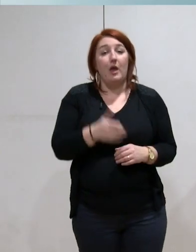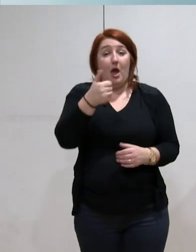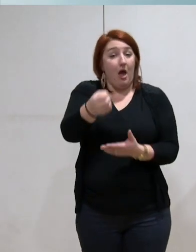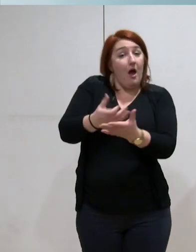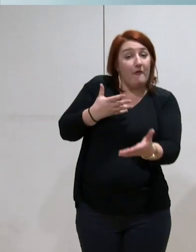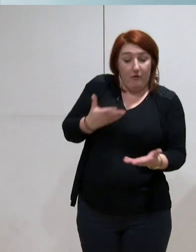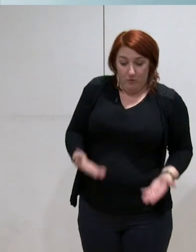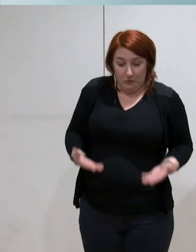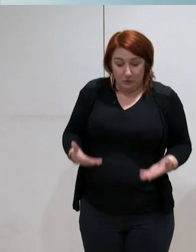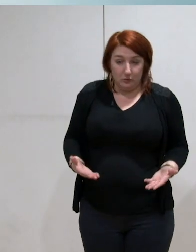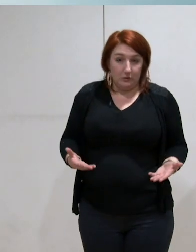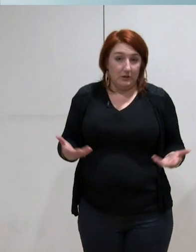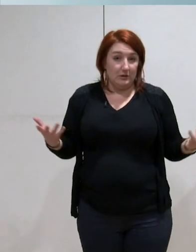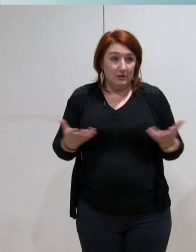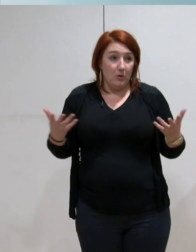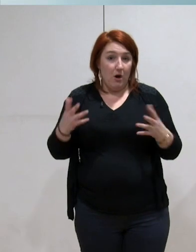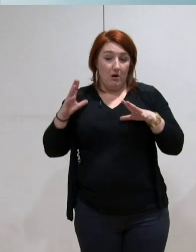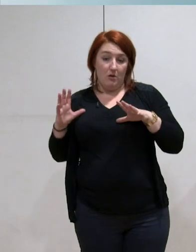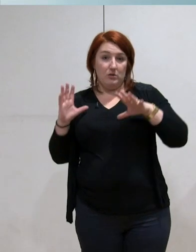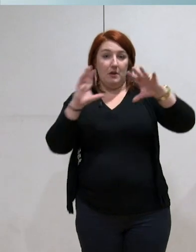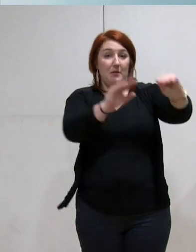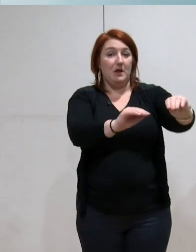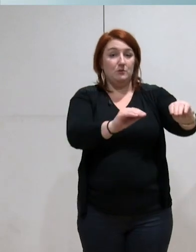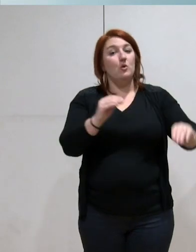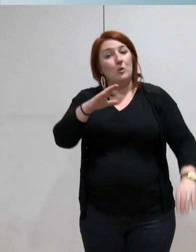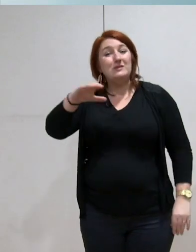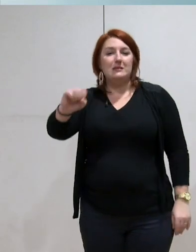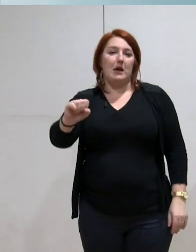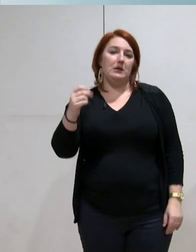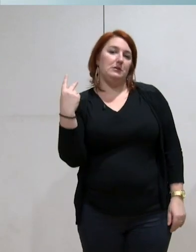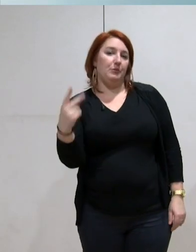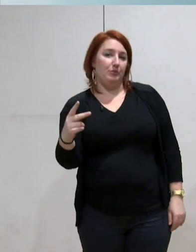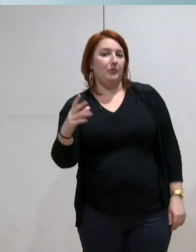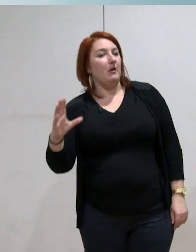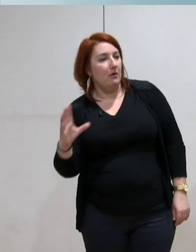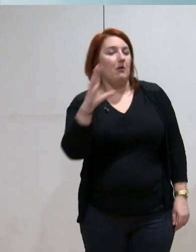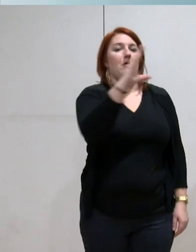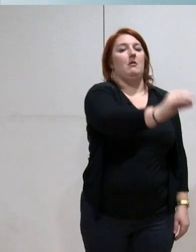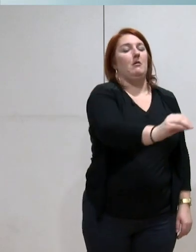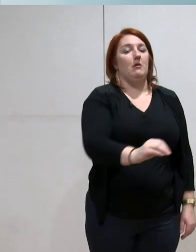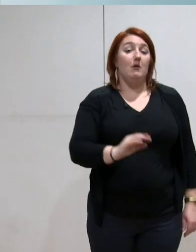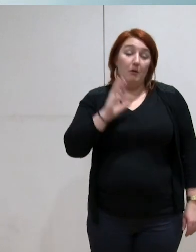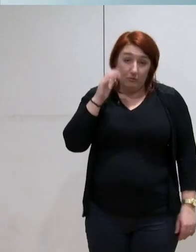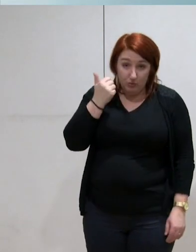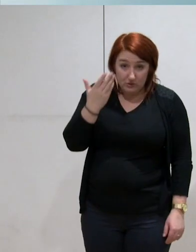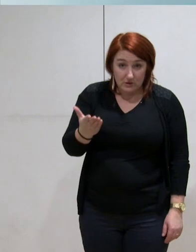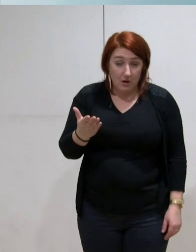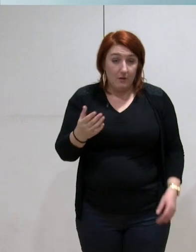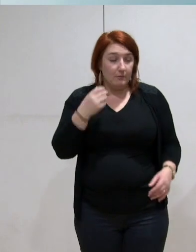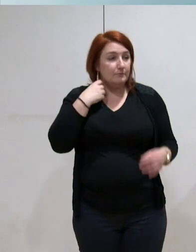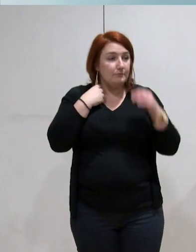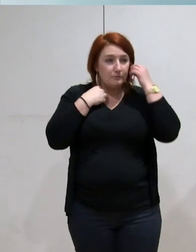a été communiqué c'est effectivement le le déménagement du CCS voilà pourquoi on nous